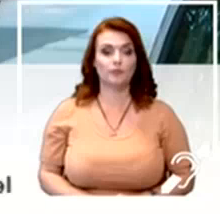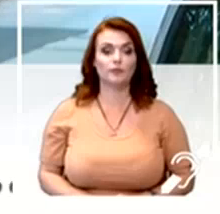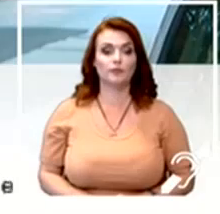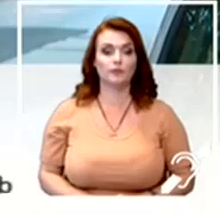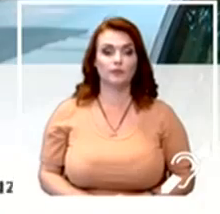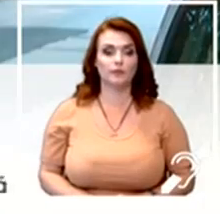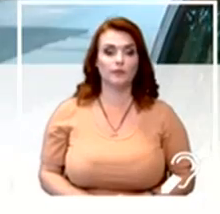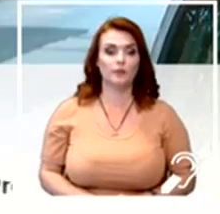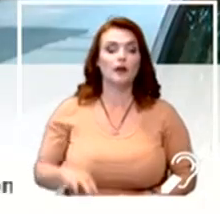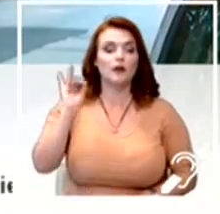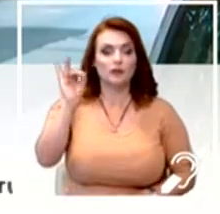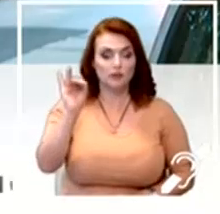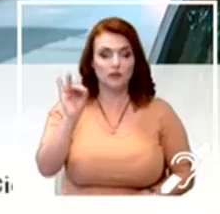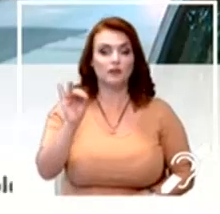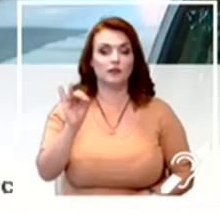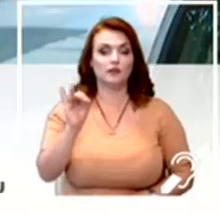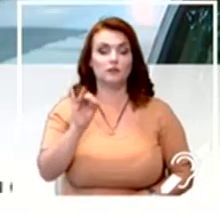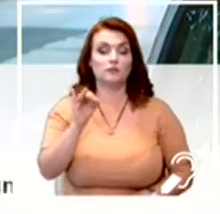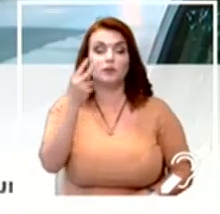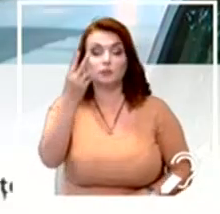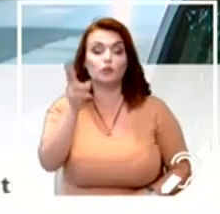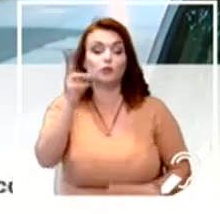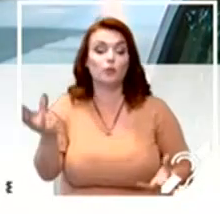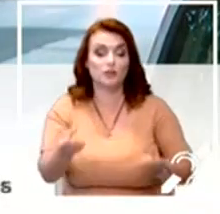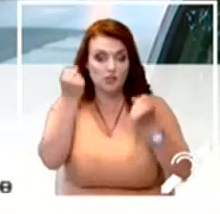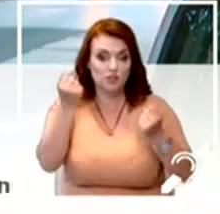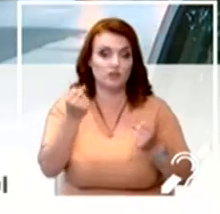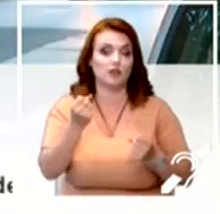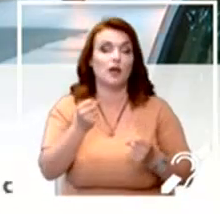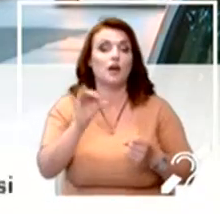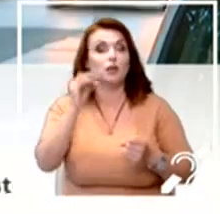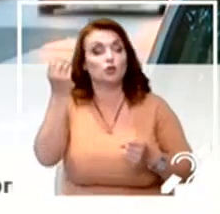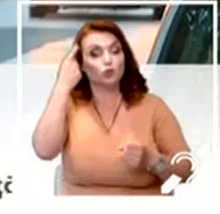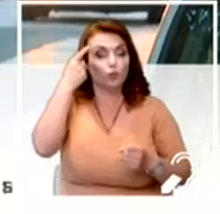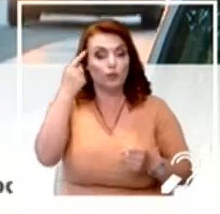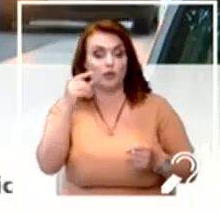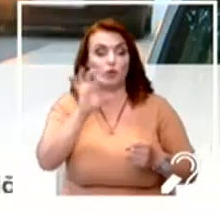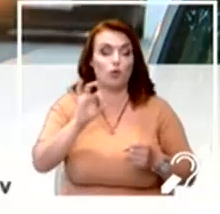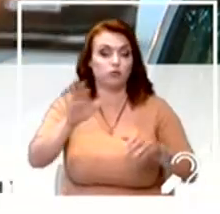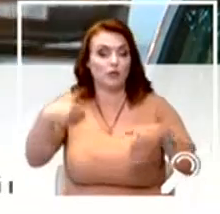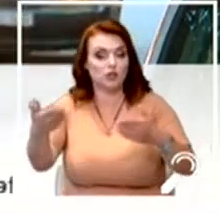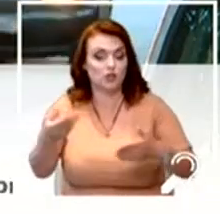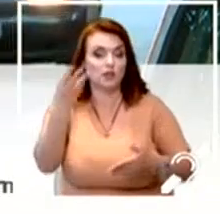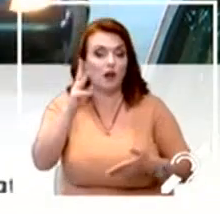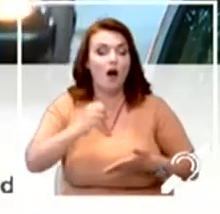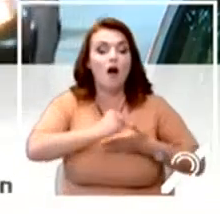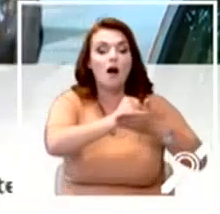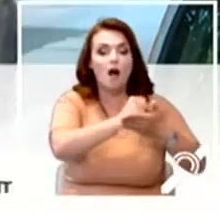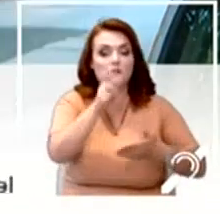grupelor de inițiativă care vor susține candidații independenți. Apropo, aceste grupe de inițiativă vor